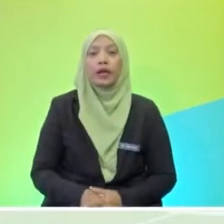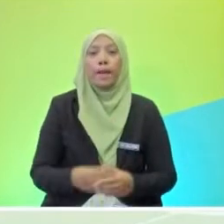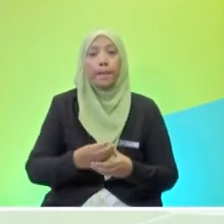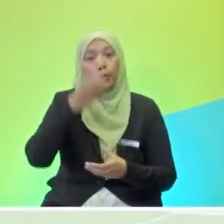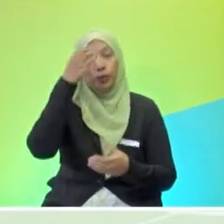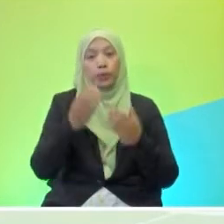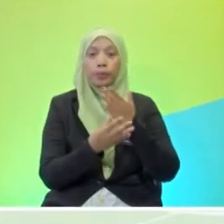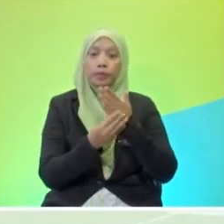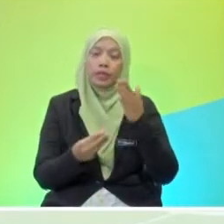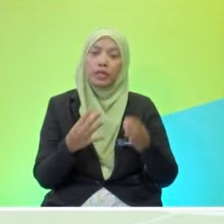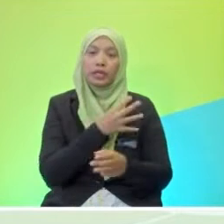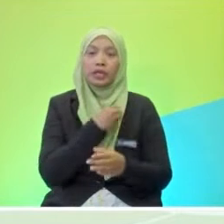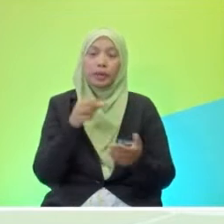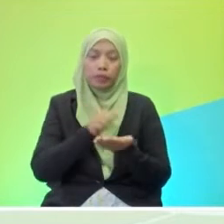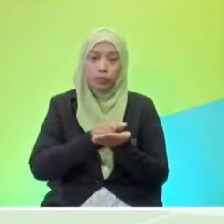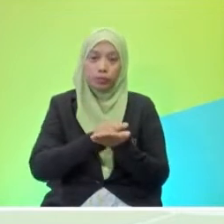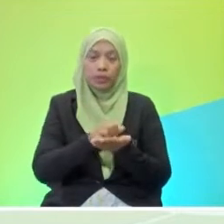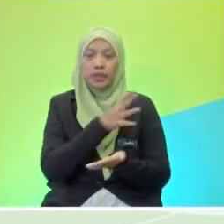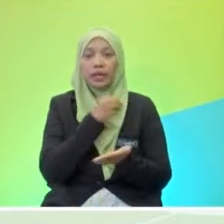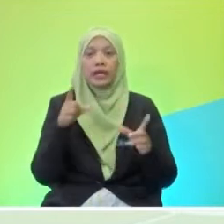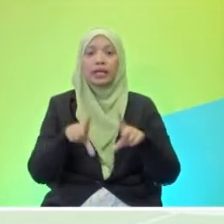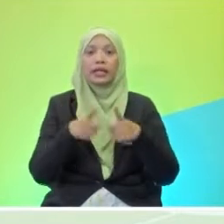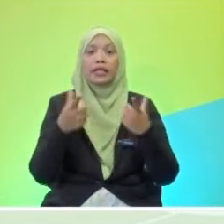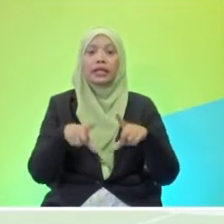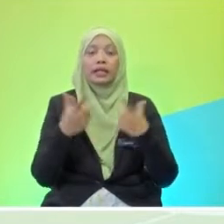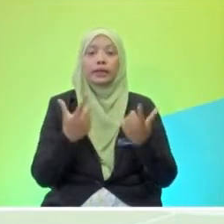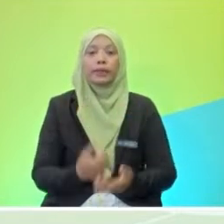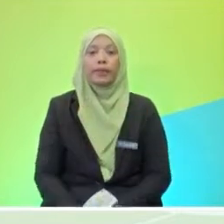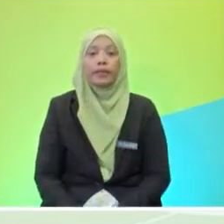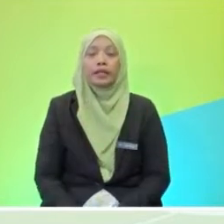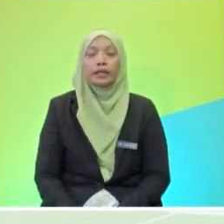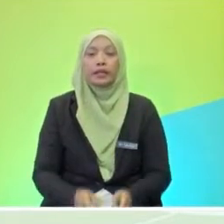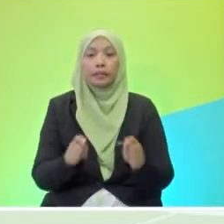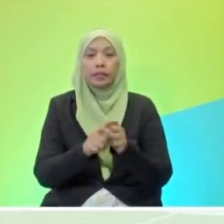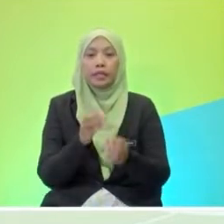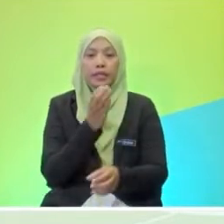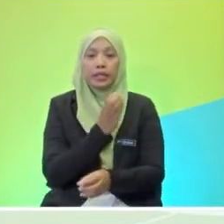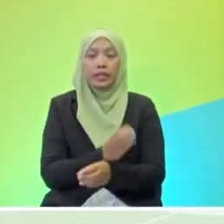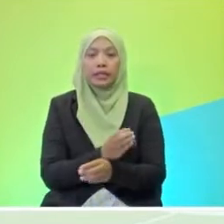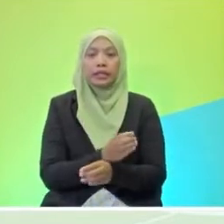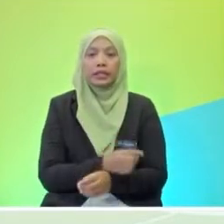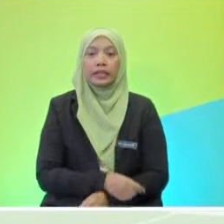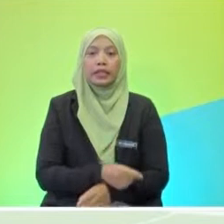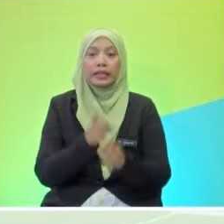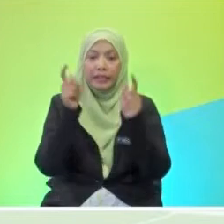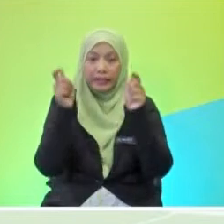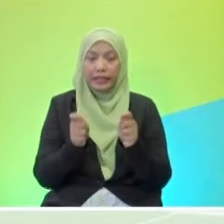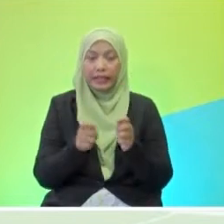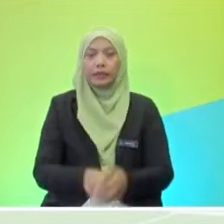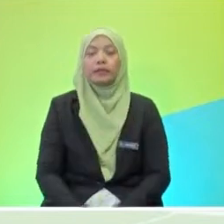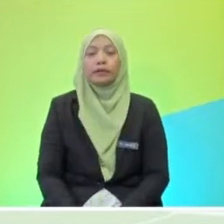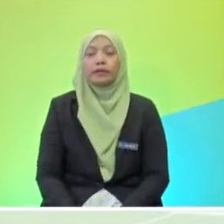botol pencuci dan lain-lain lah oke Laila lagi biasanya kacatin elemennya barang elektrik